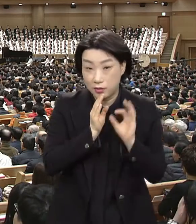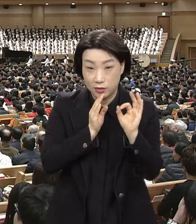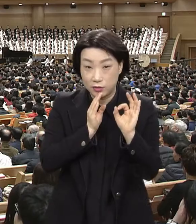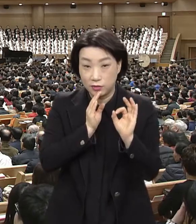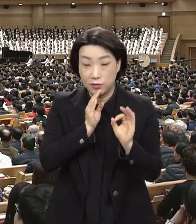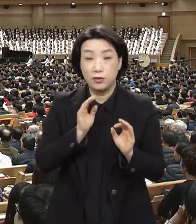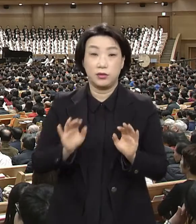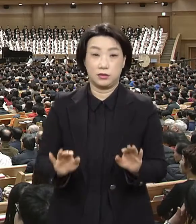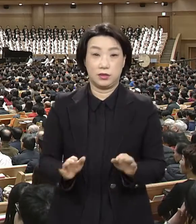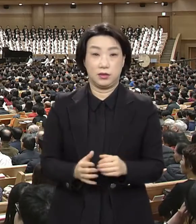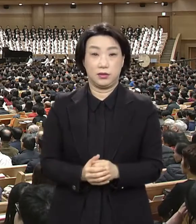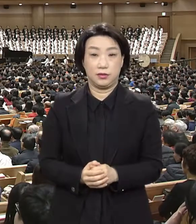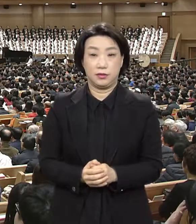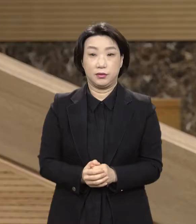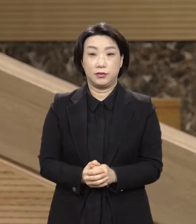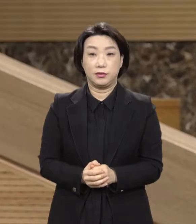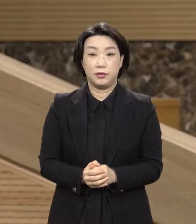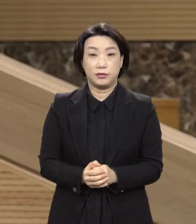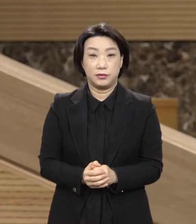이렇게